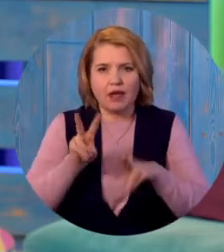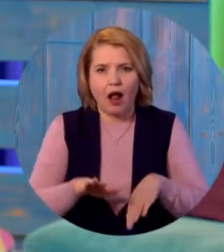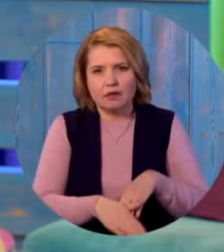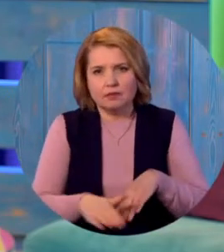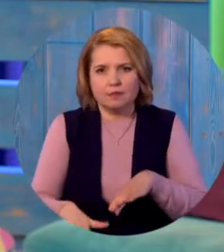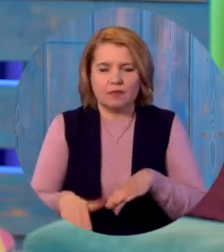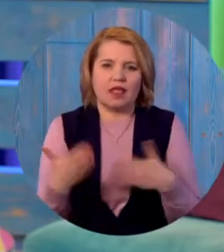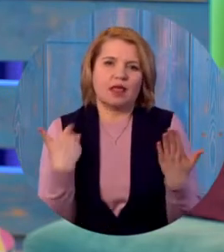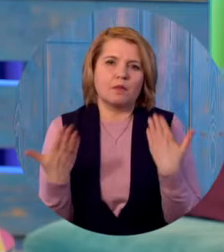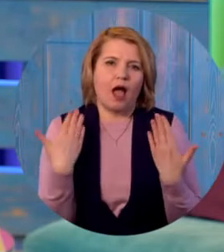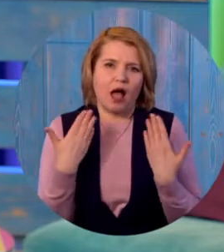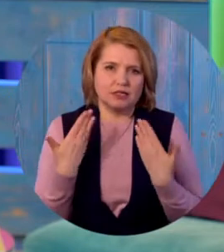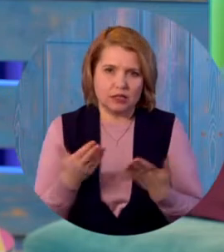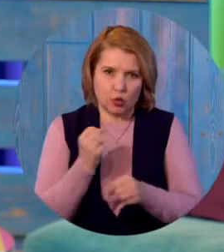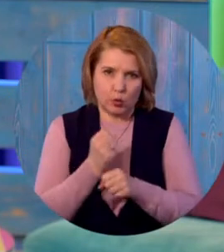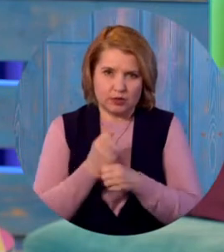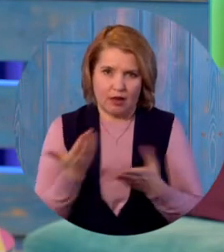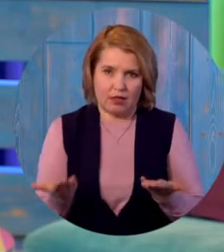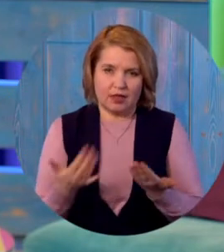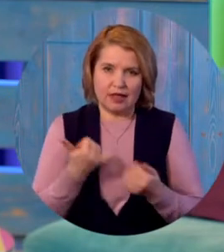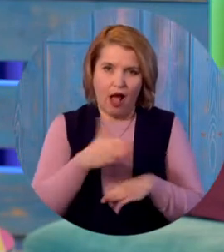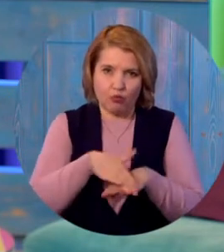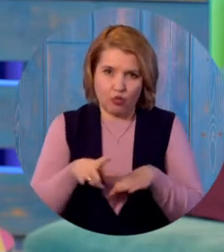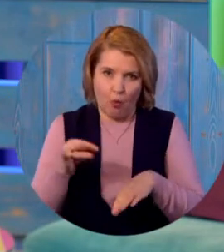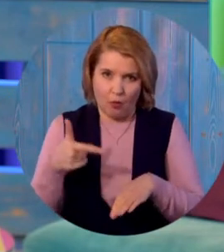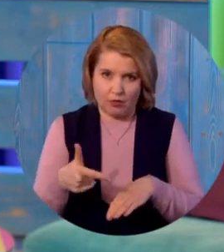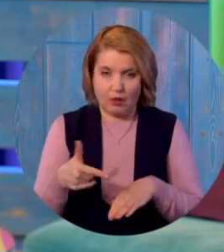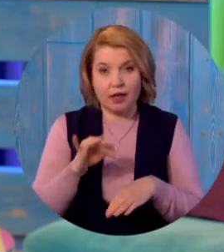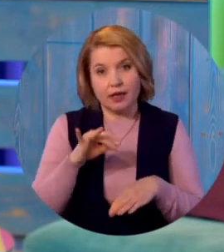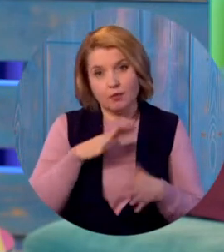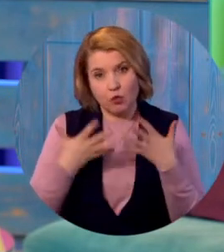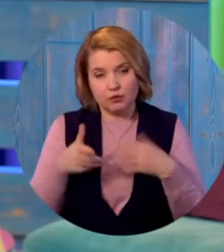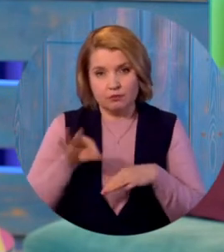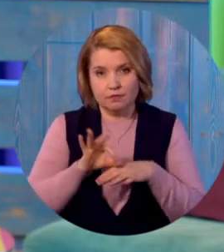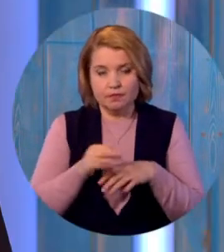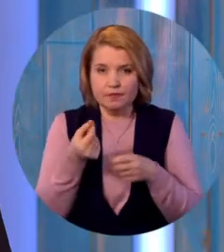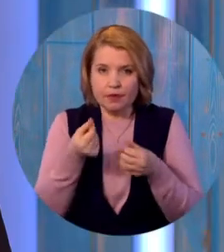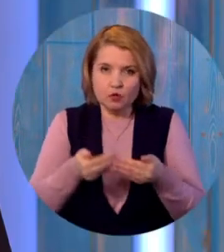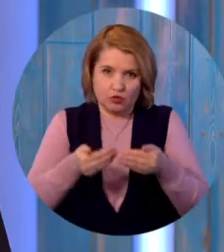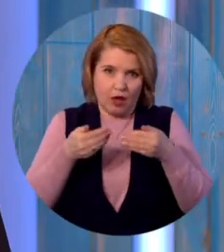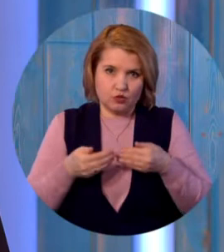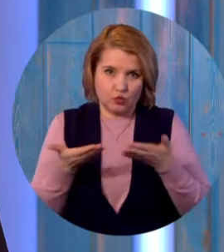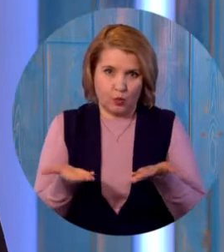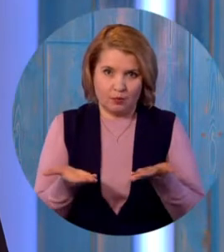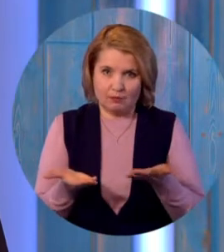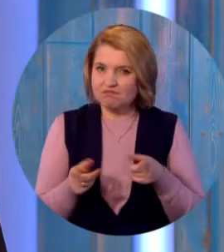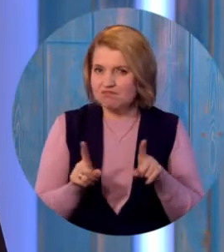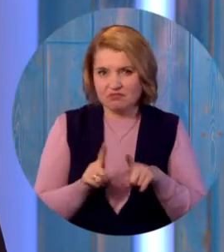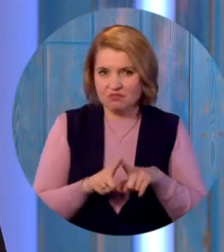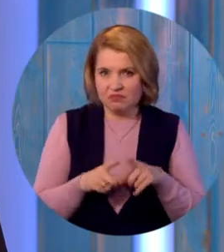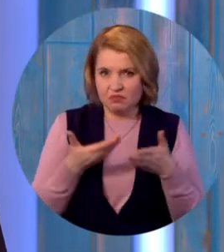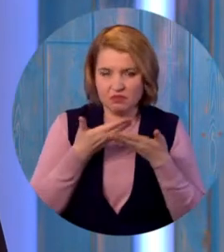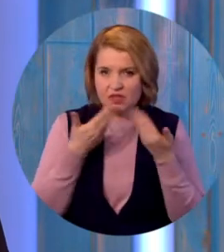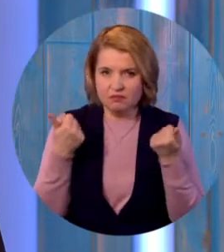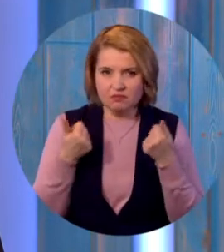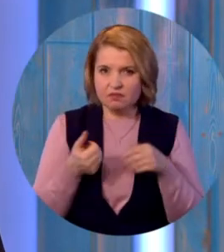вот еще что-то. Ну, чтобы не делать операцию. И как-то варикозная болезнь чуть-чуть отступит. Ну, здесь, к сожалению, такого не получится. Нет,